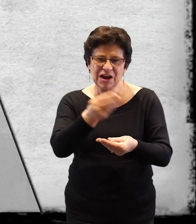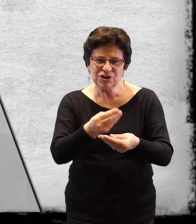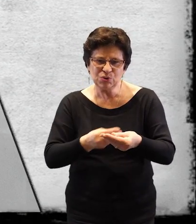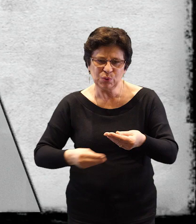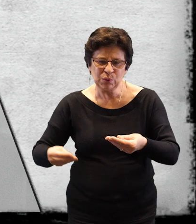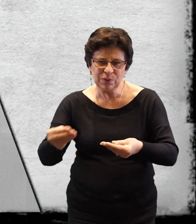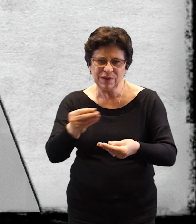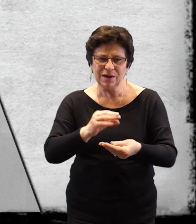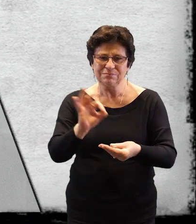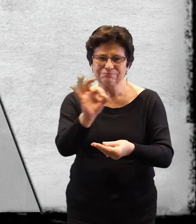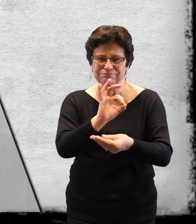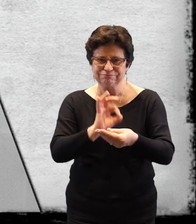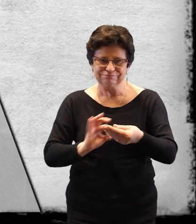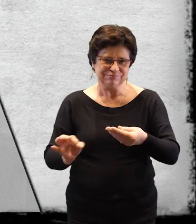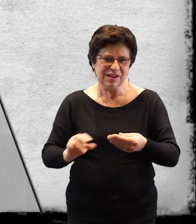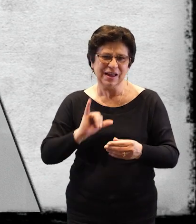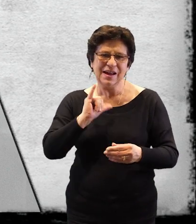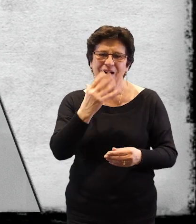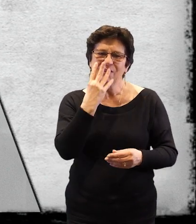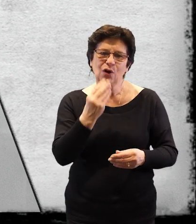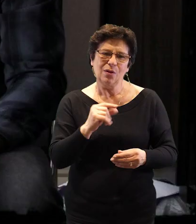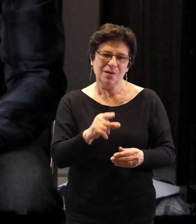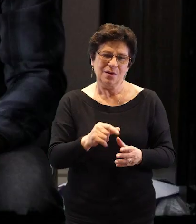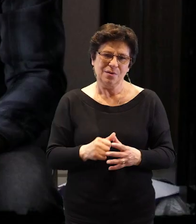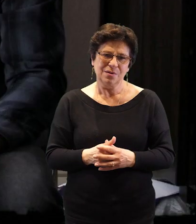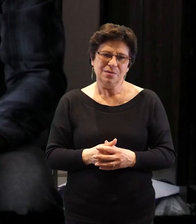wysyła, jak te śmigłowce wyglądały.